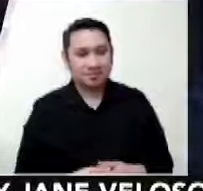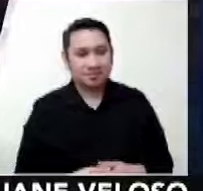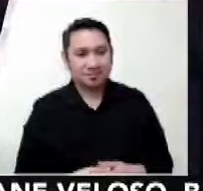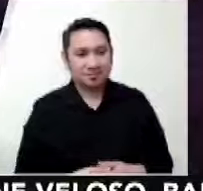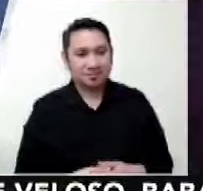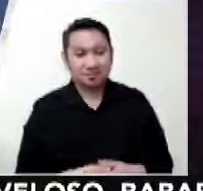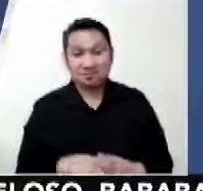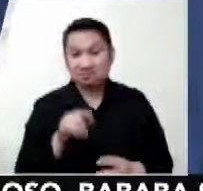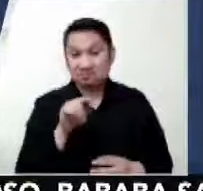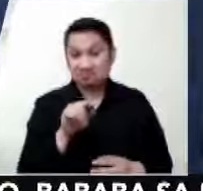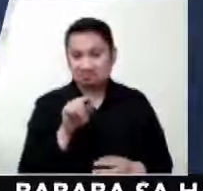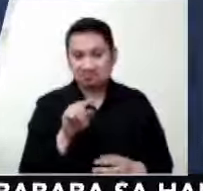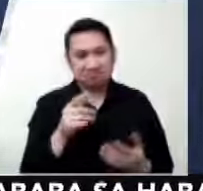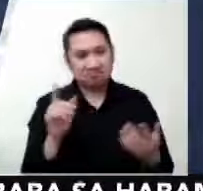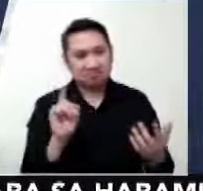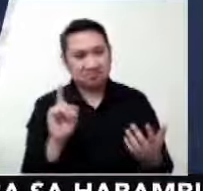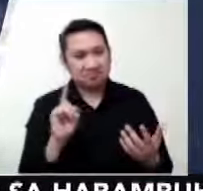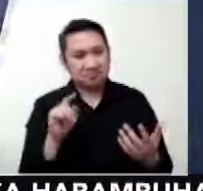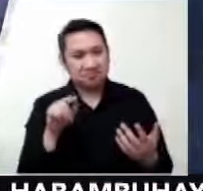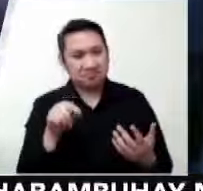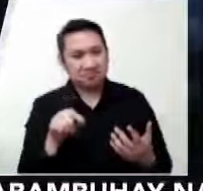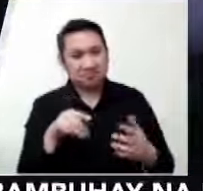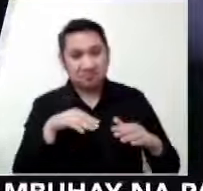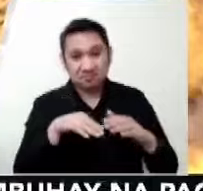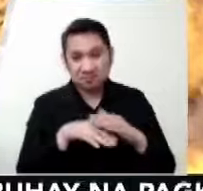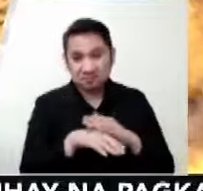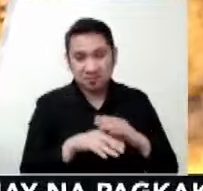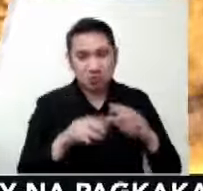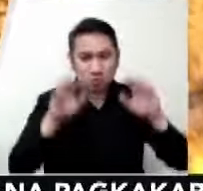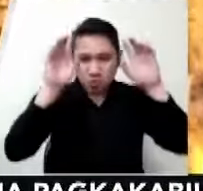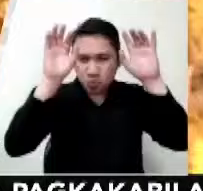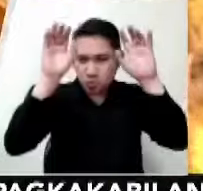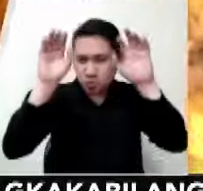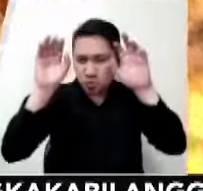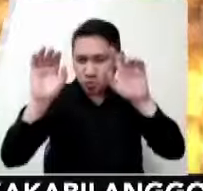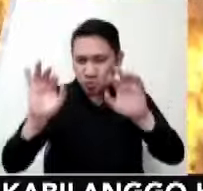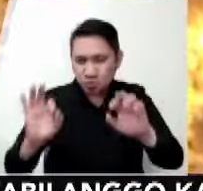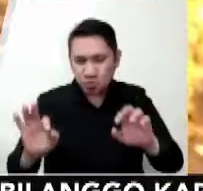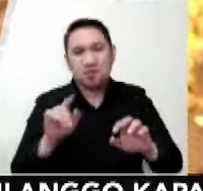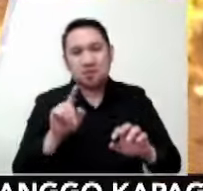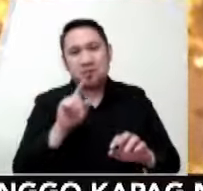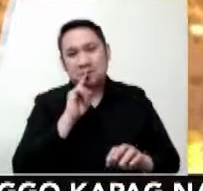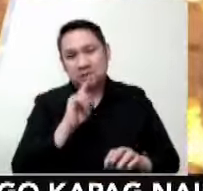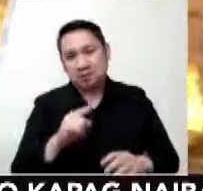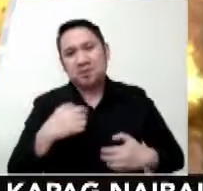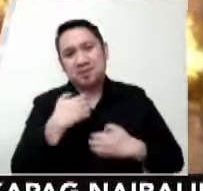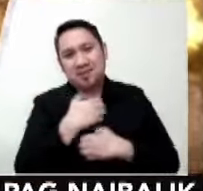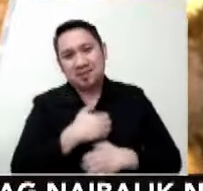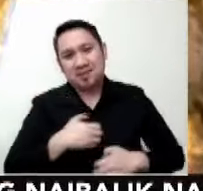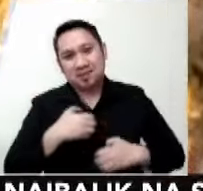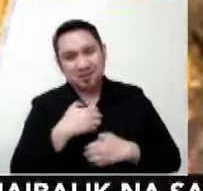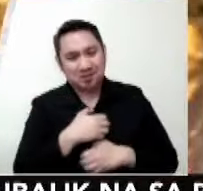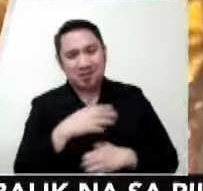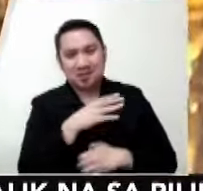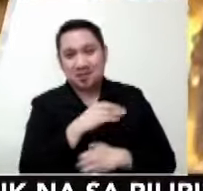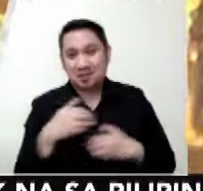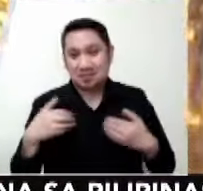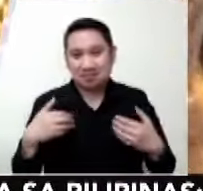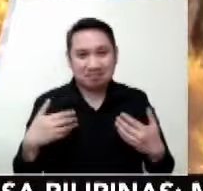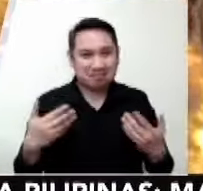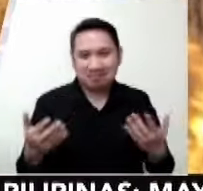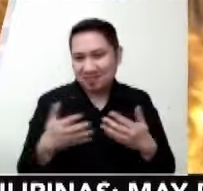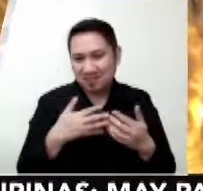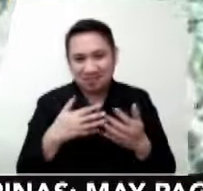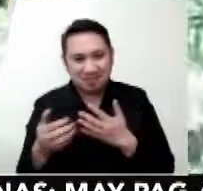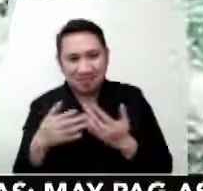pangunahing atraksyon pagpasok ng village ang snow machine at tiyak na mae-enjoy ng mga bata Pati na ng mga young at heart na nagbibigay